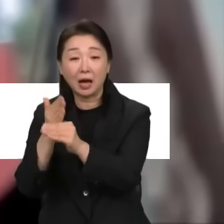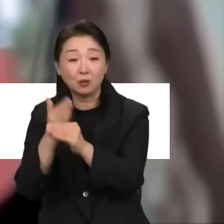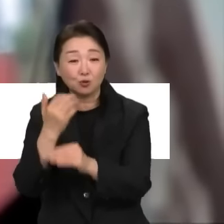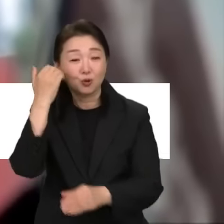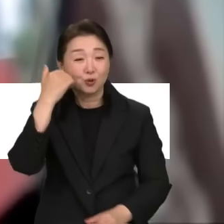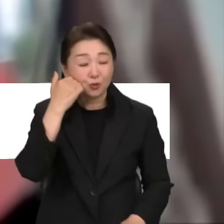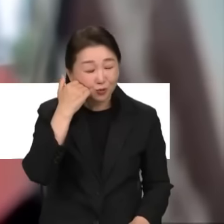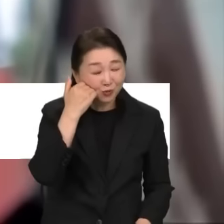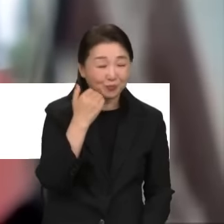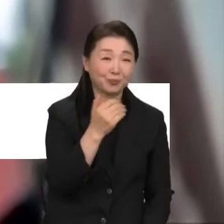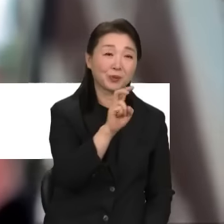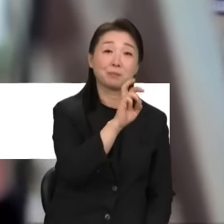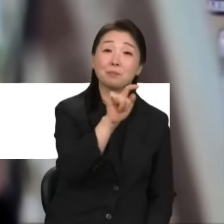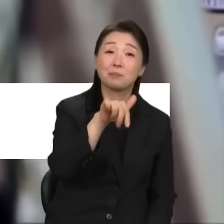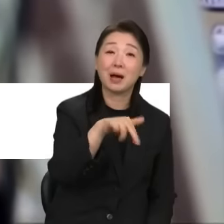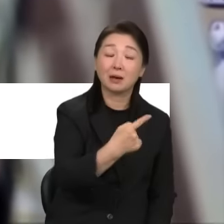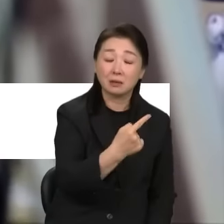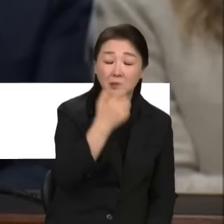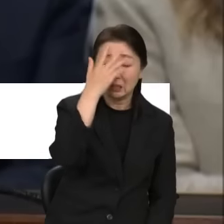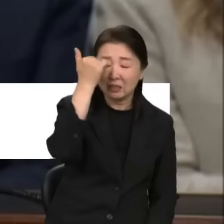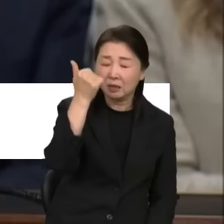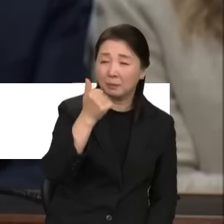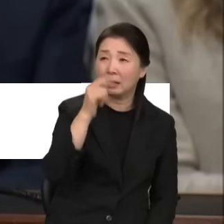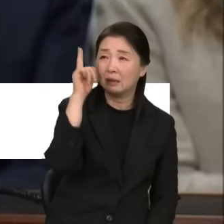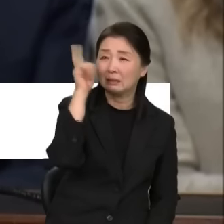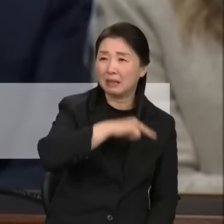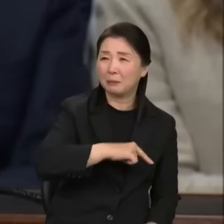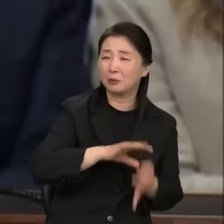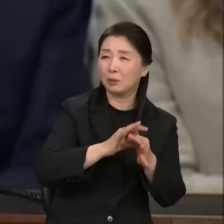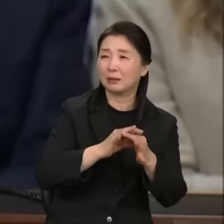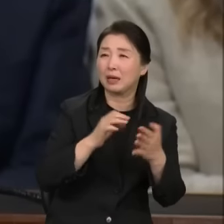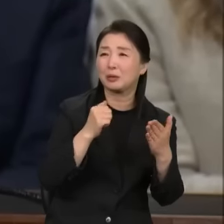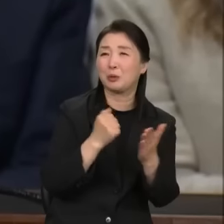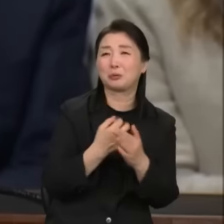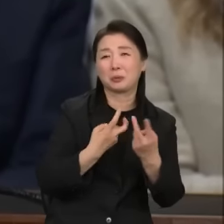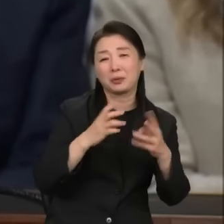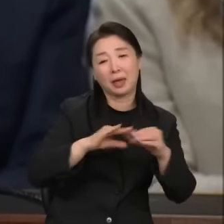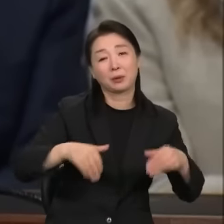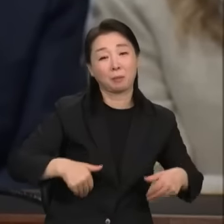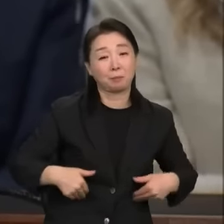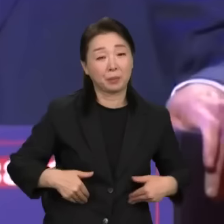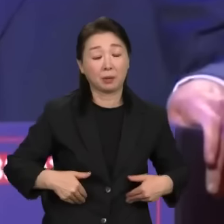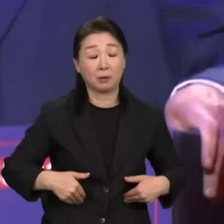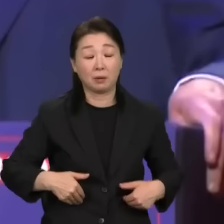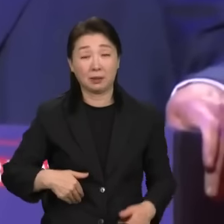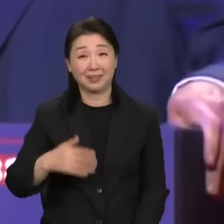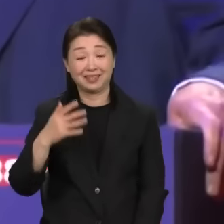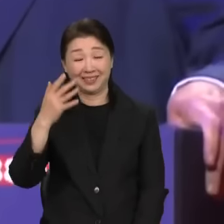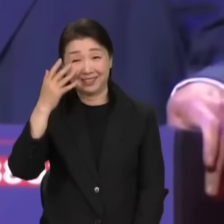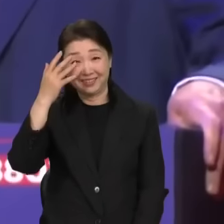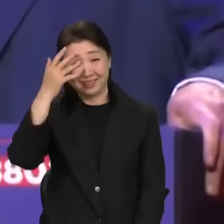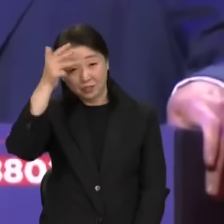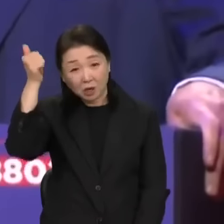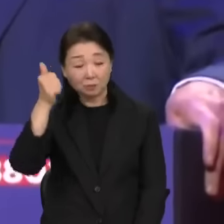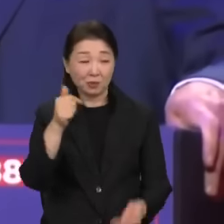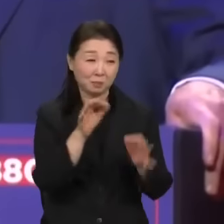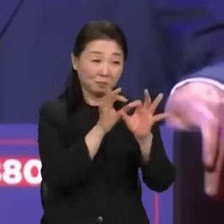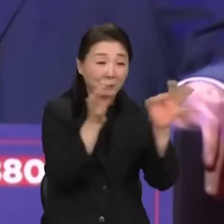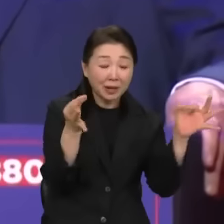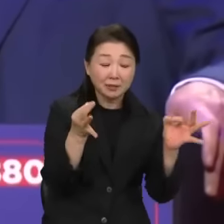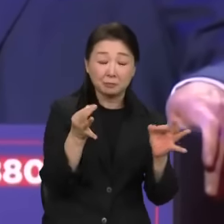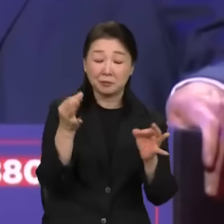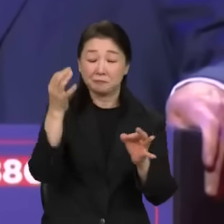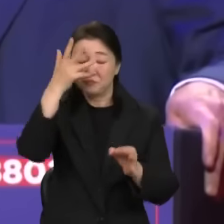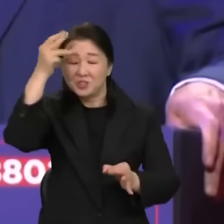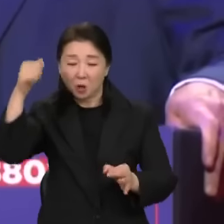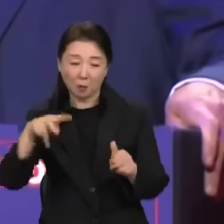마크 저커버그는 트럼프와의 악연을 털어내야 하는 처지에 몰렸습니다 트럼프는 페이스북이 자신의 정보를 조작한다는